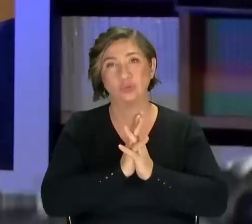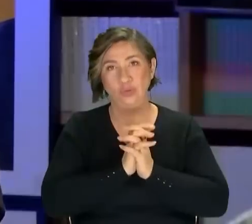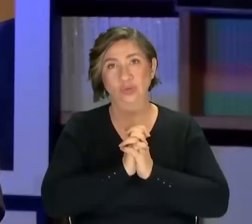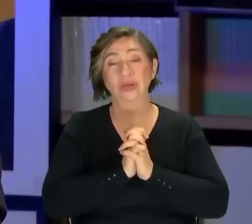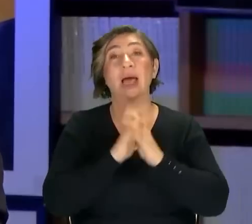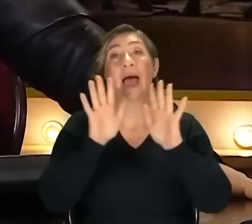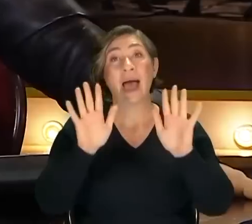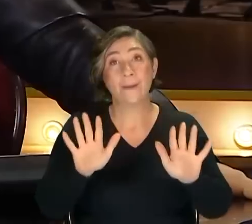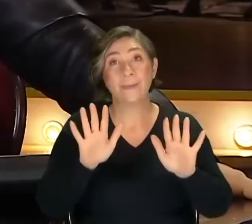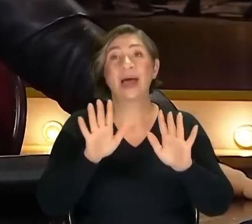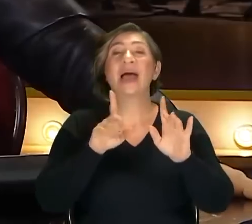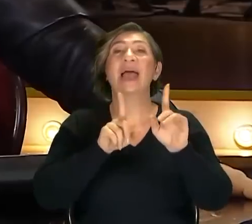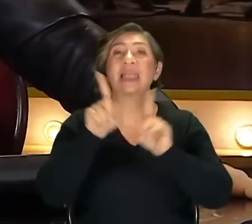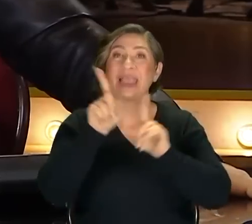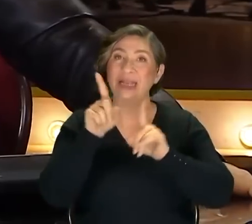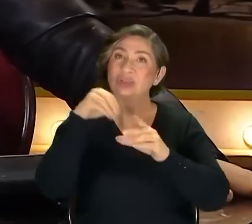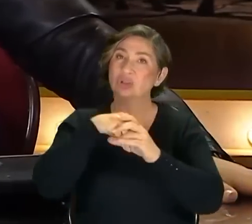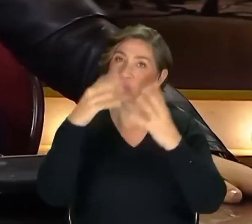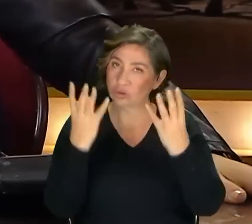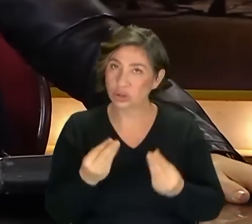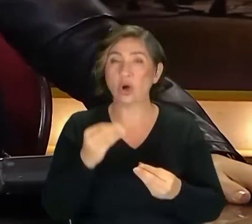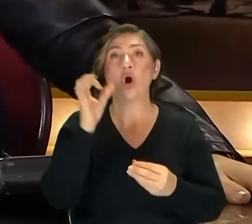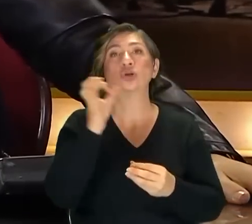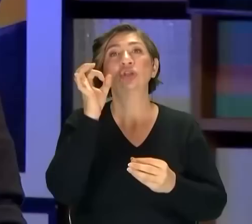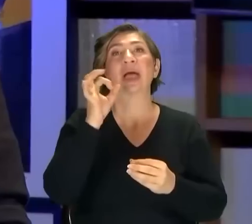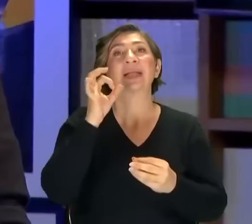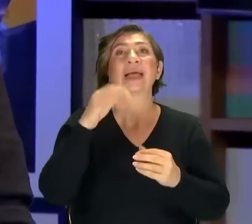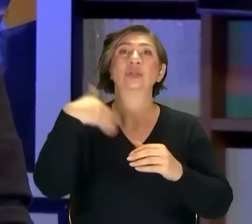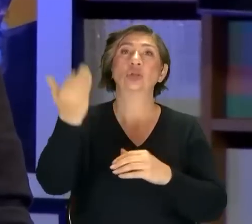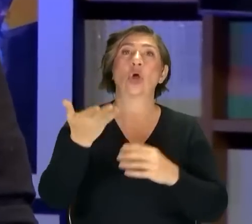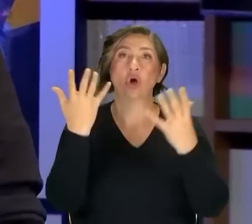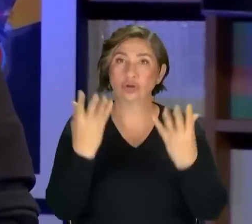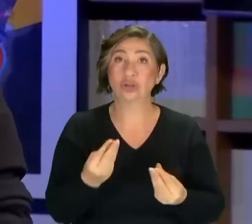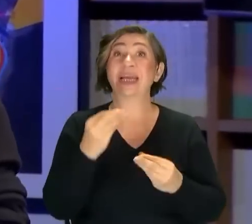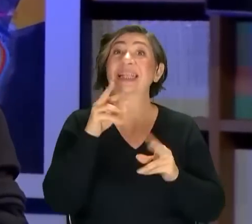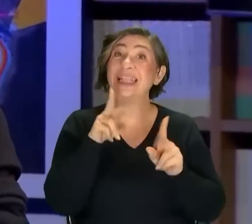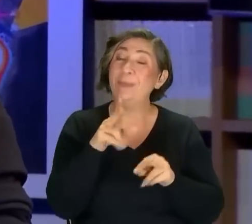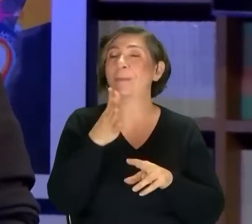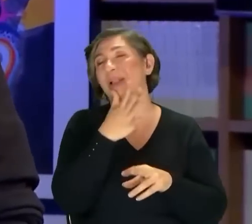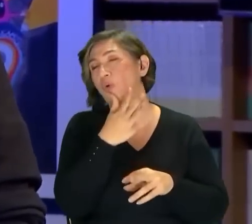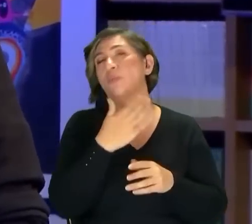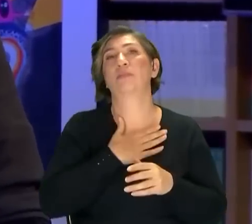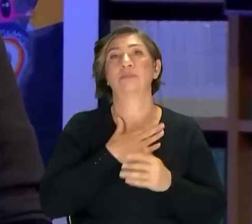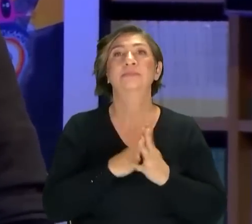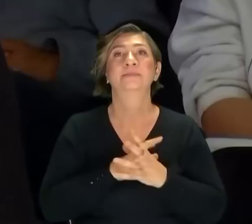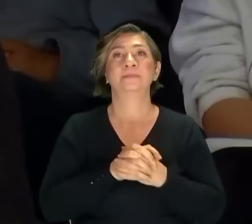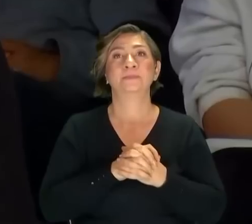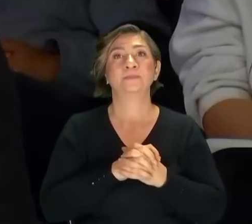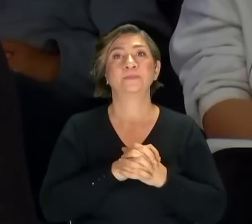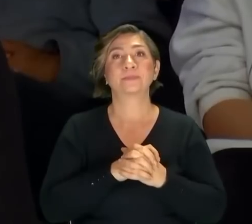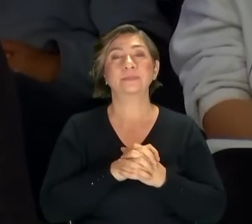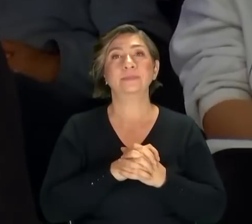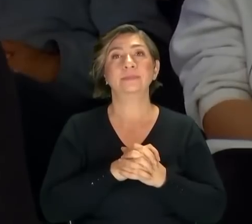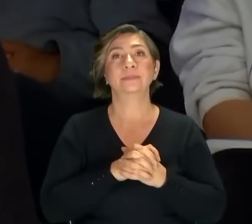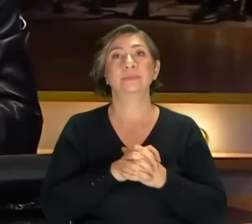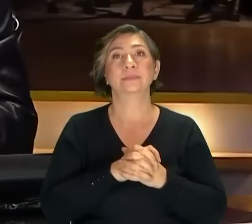yayınlanacağını. Tamam, fakat dijital medya olacak ve Ocak ayından sonra yayınlanmaya başlayacak diye biliyorum şu anda. Çok güzel. Peki